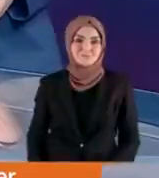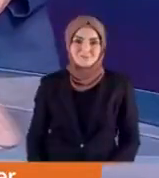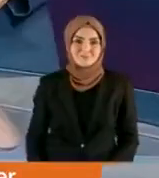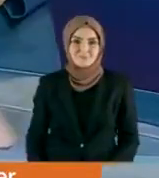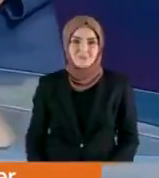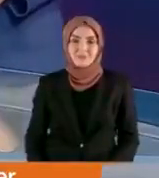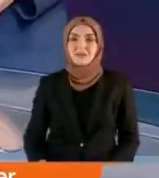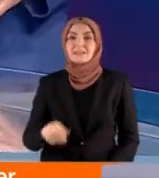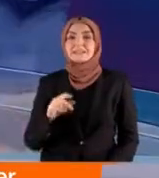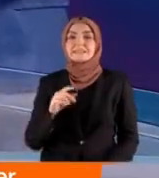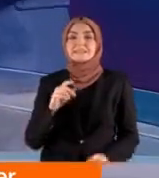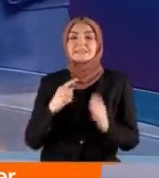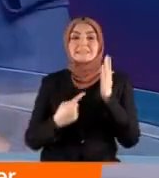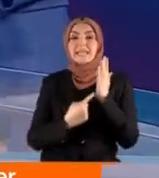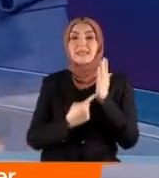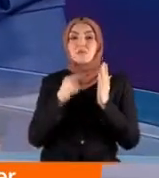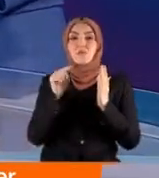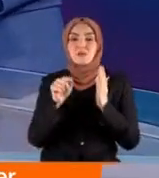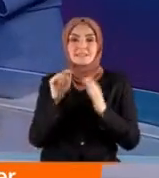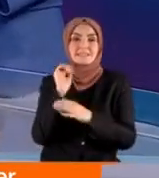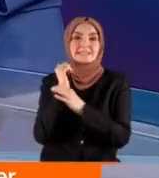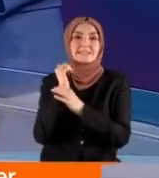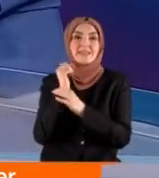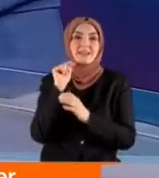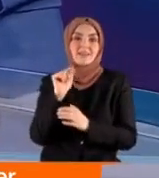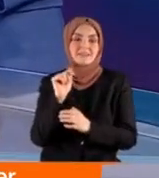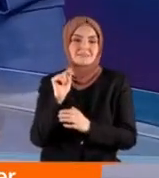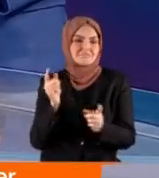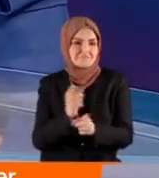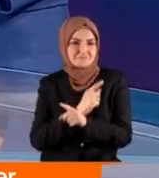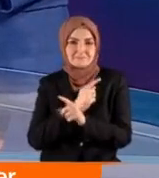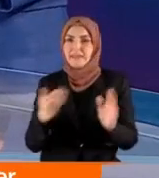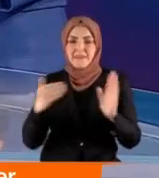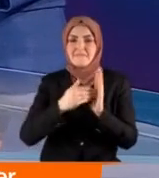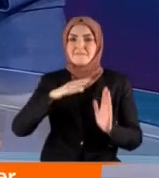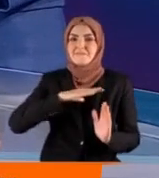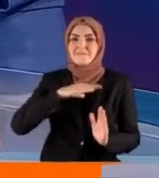ve sanat eserleri arasına sabah kahvaltıda eklendi